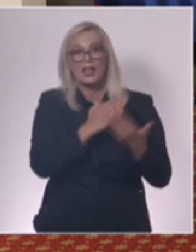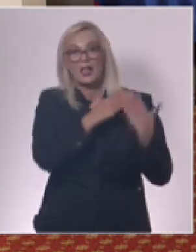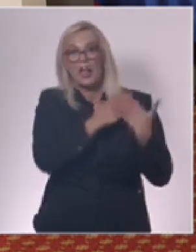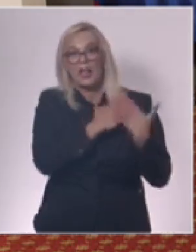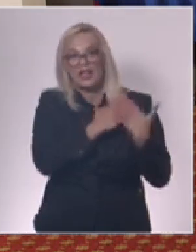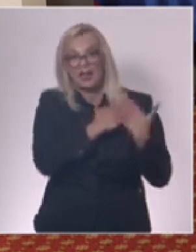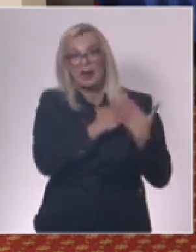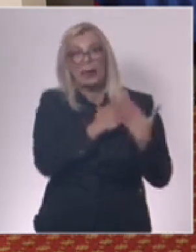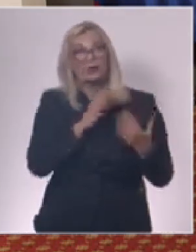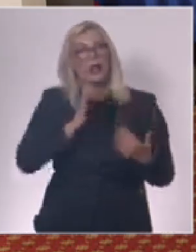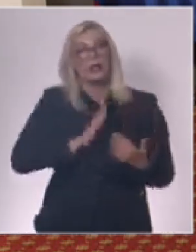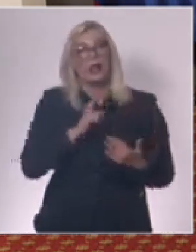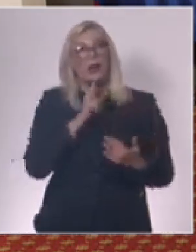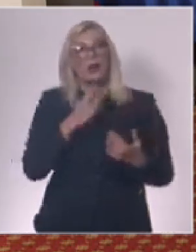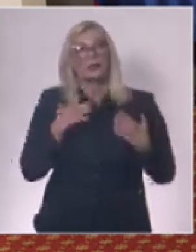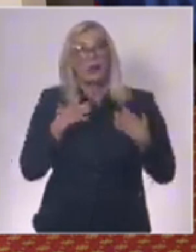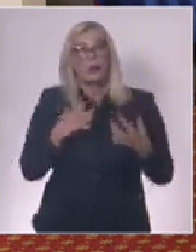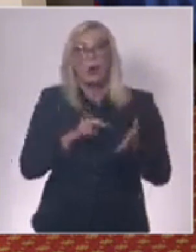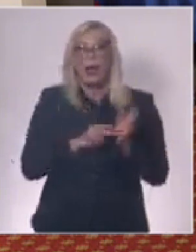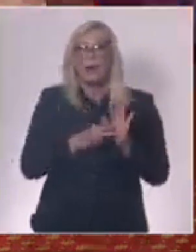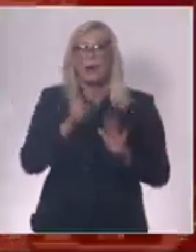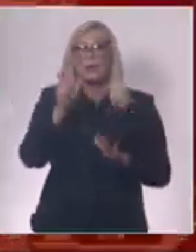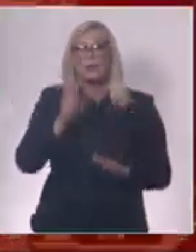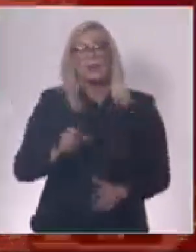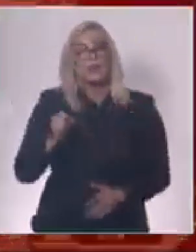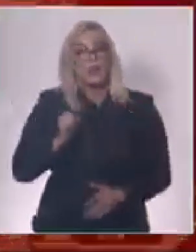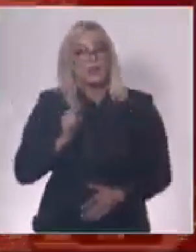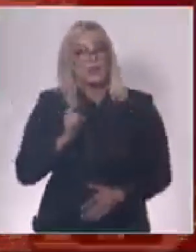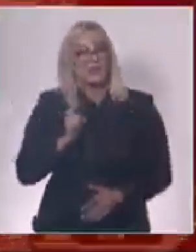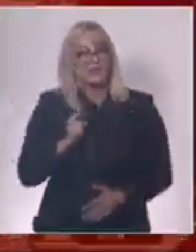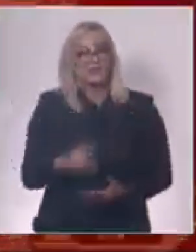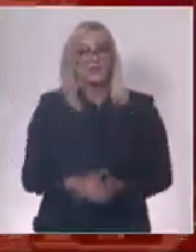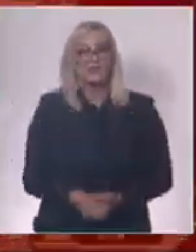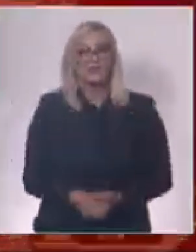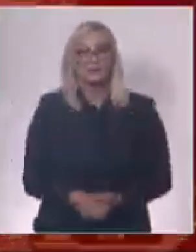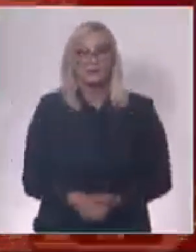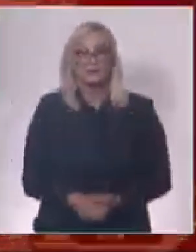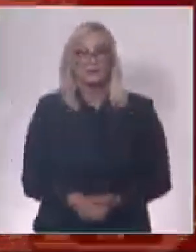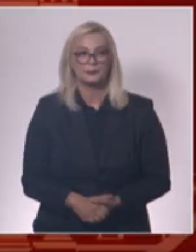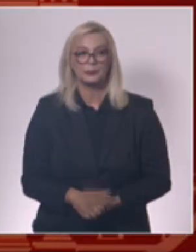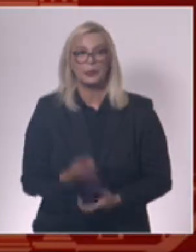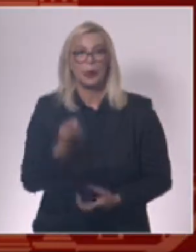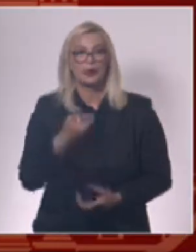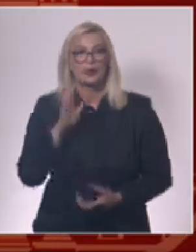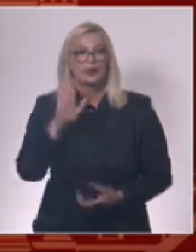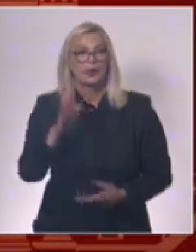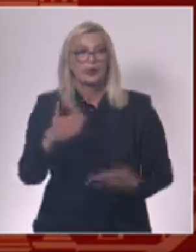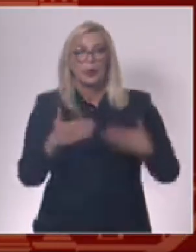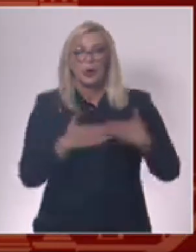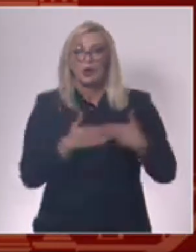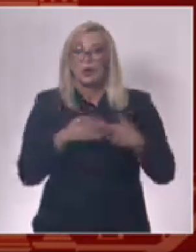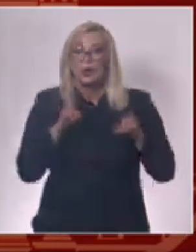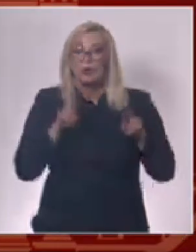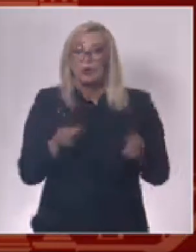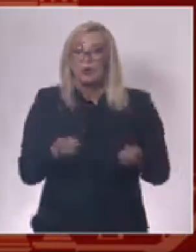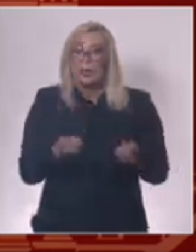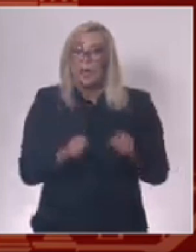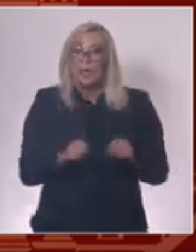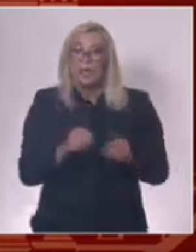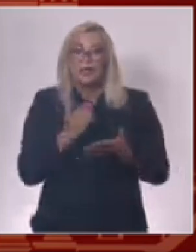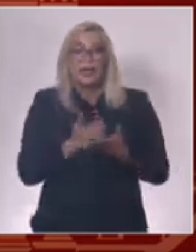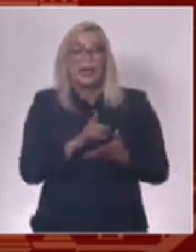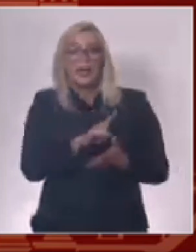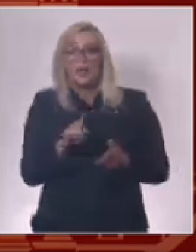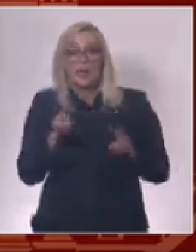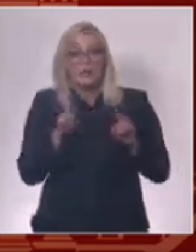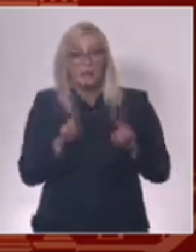граѓани обогатени политичари и бизнисмени. И од нивното однесување можеме да заклучиме дека се